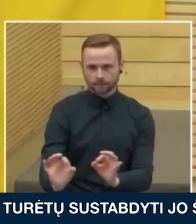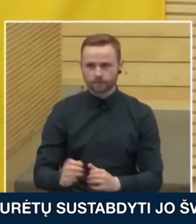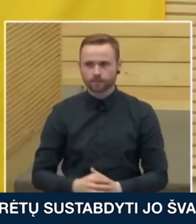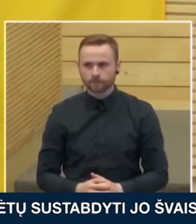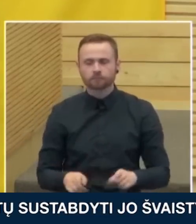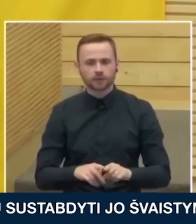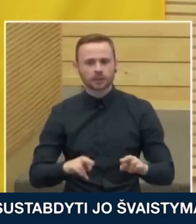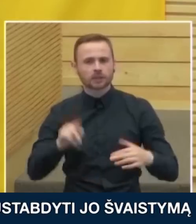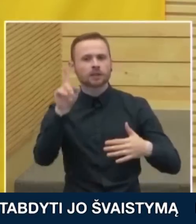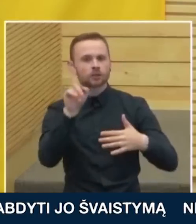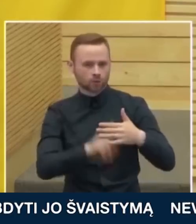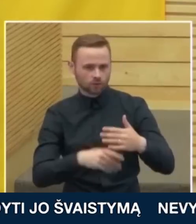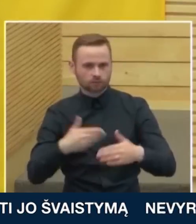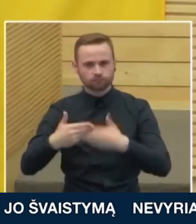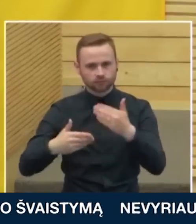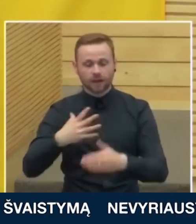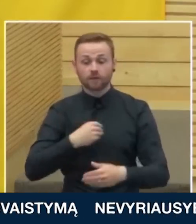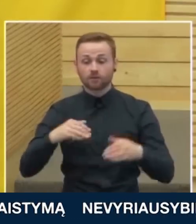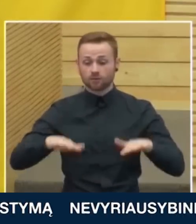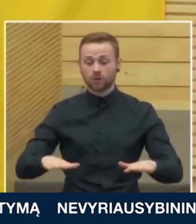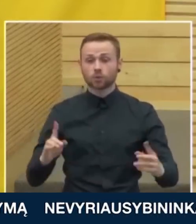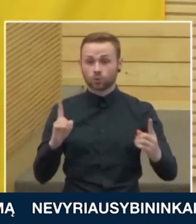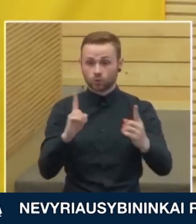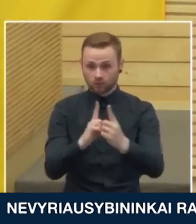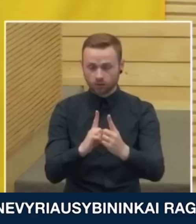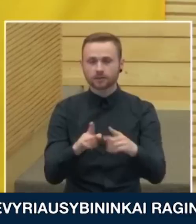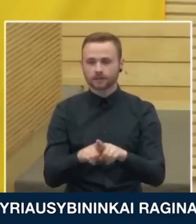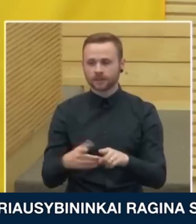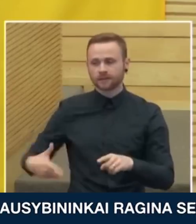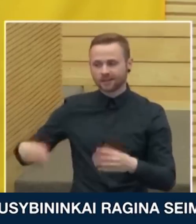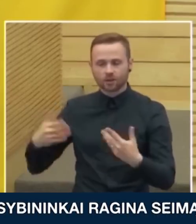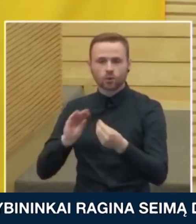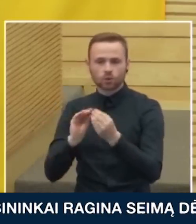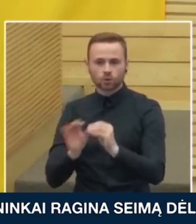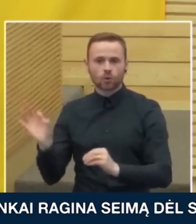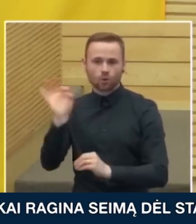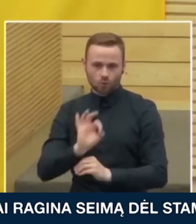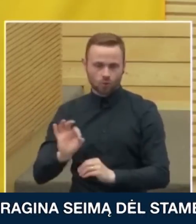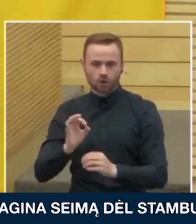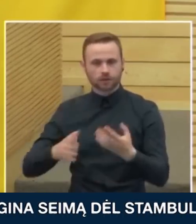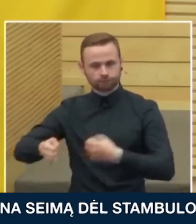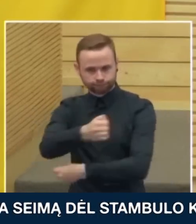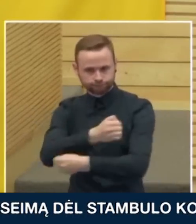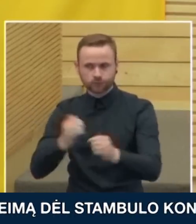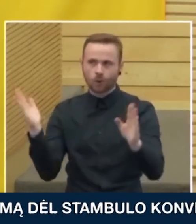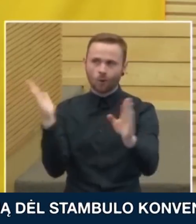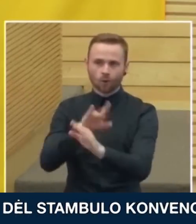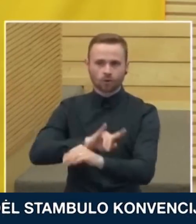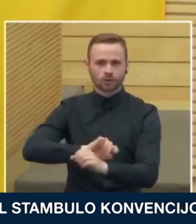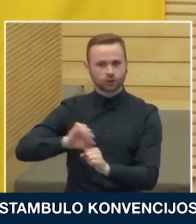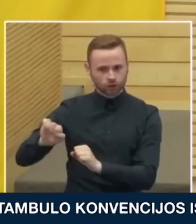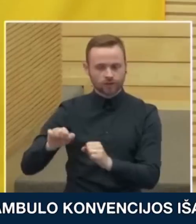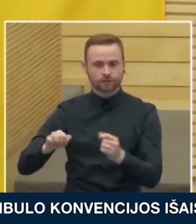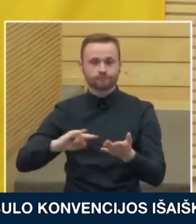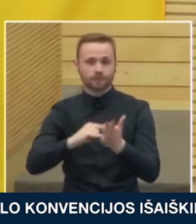Tikiuosi, kad susitikę Vilniuje galėsime patvirtinti, kad esame sutarę ne tik dėl rotacinio oro gynybos modelio, bet